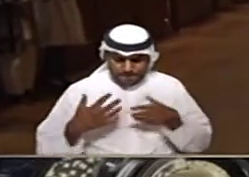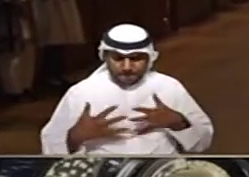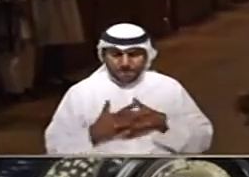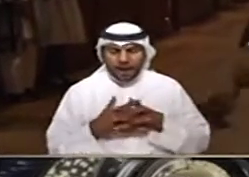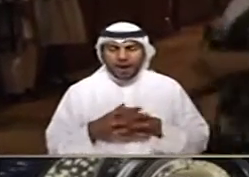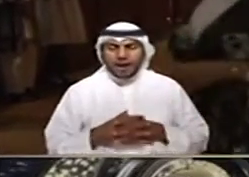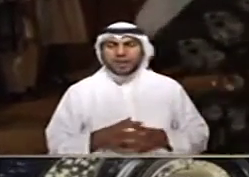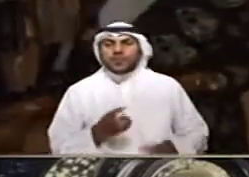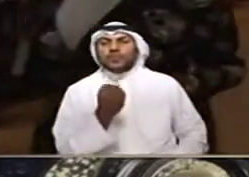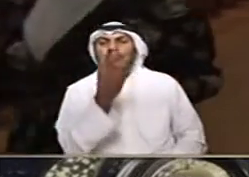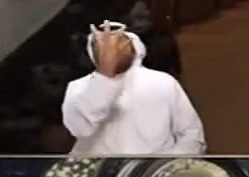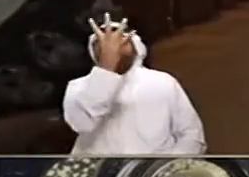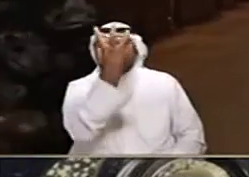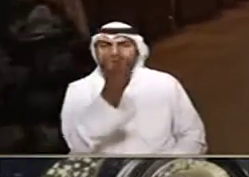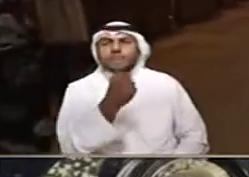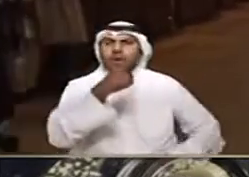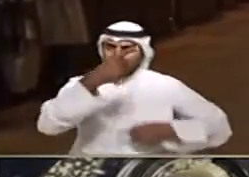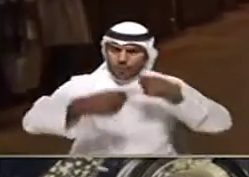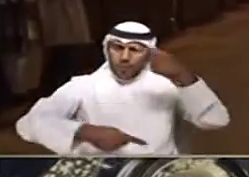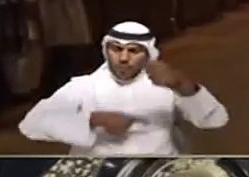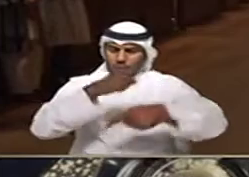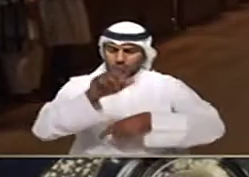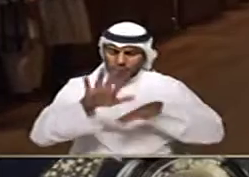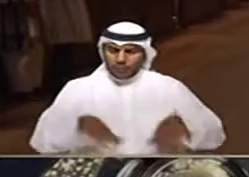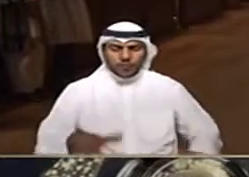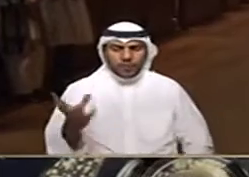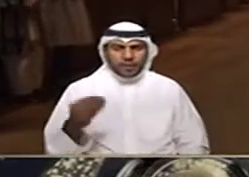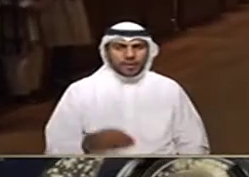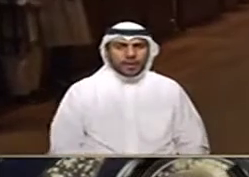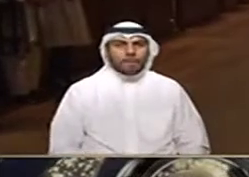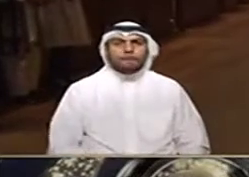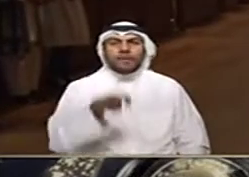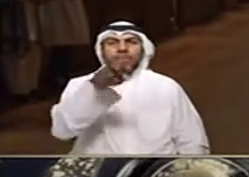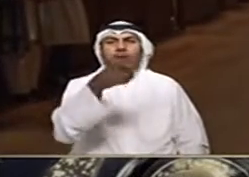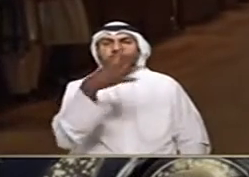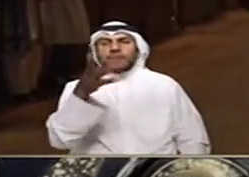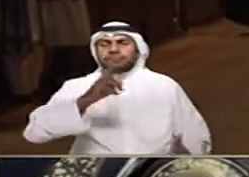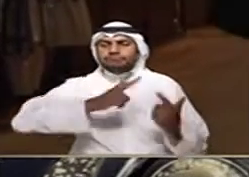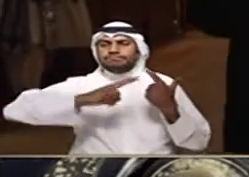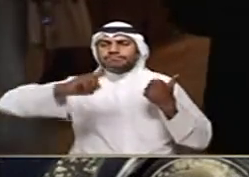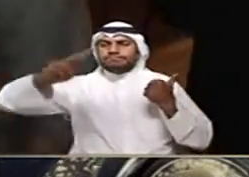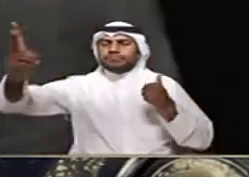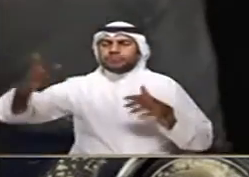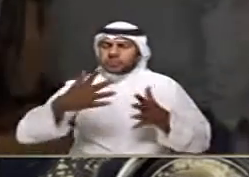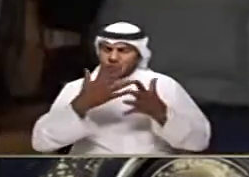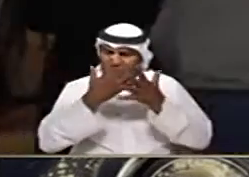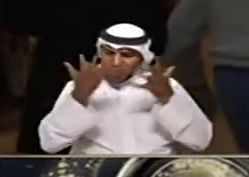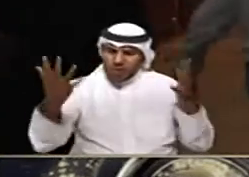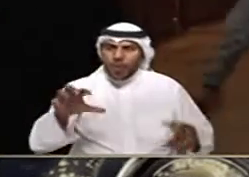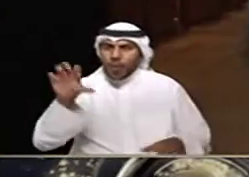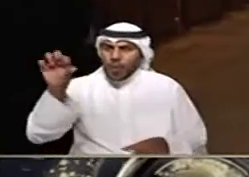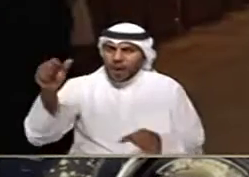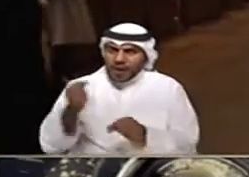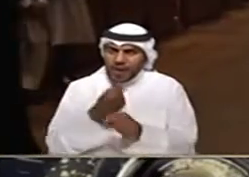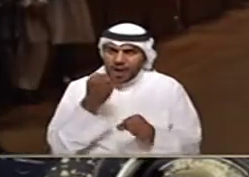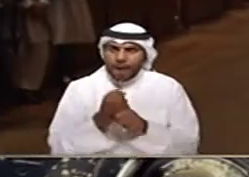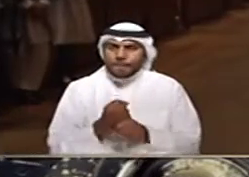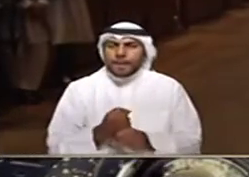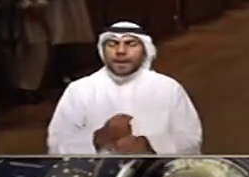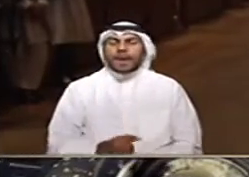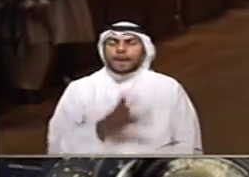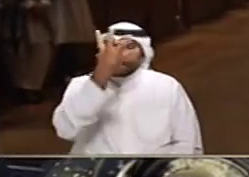أنشطة صباحية ومسائية، أكثر من 48 نشاط من ورش تدريبية، من أمسيات